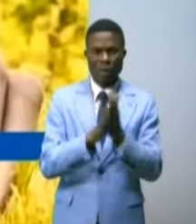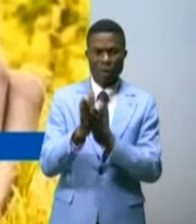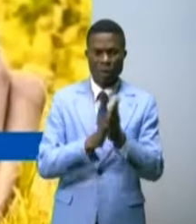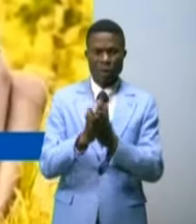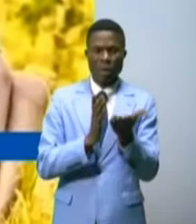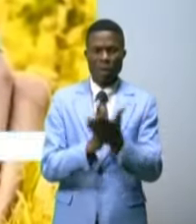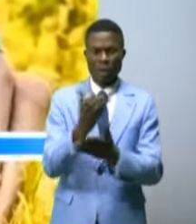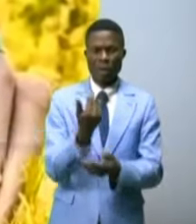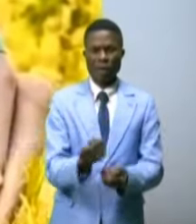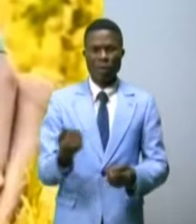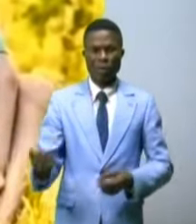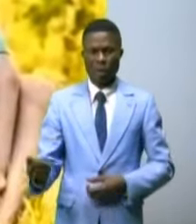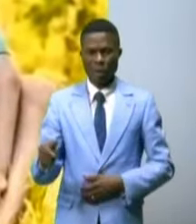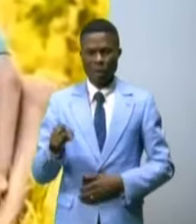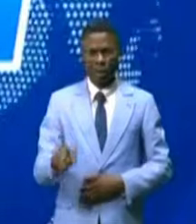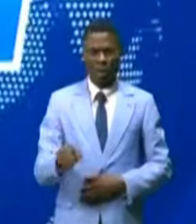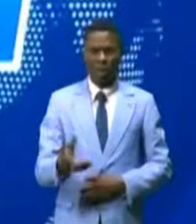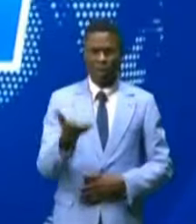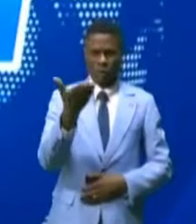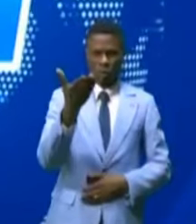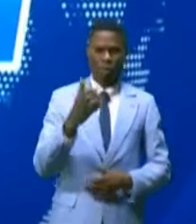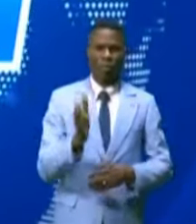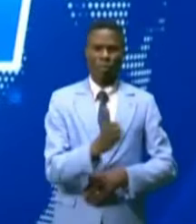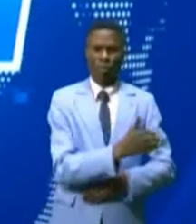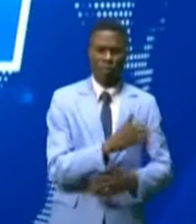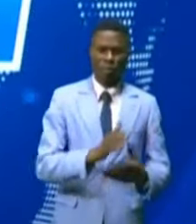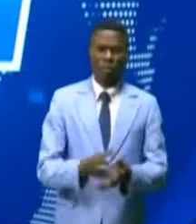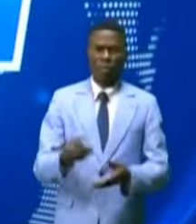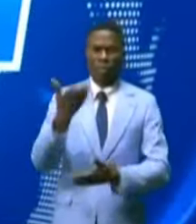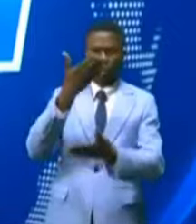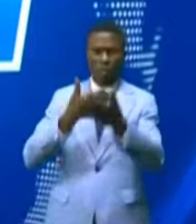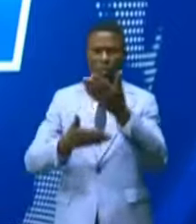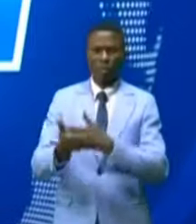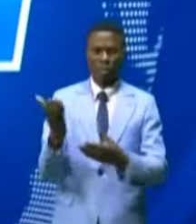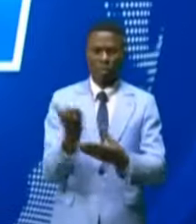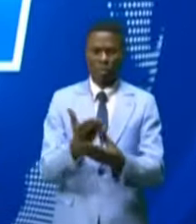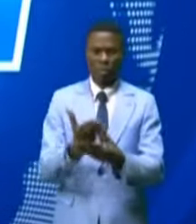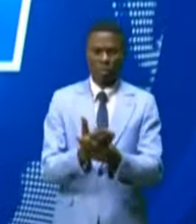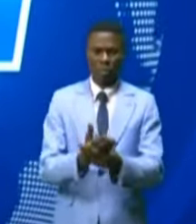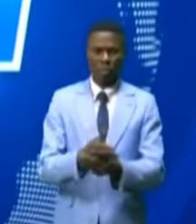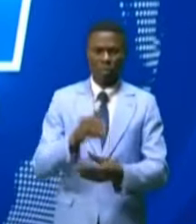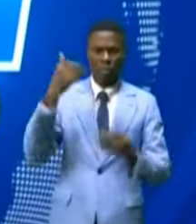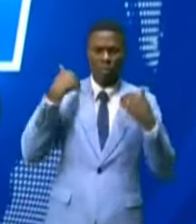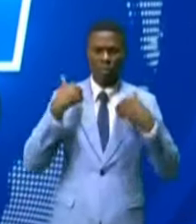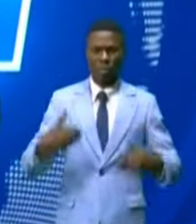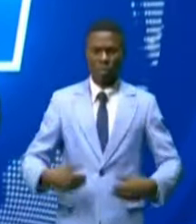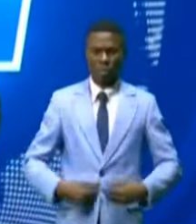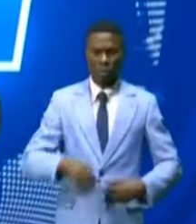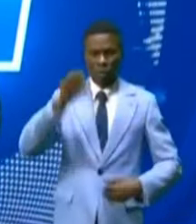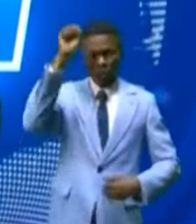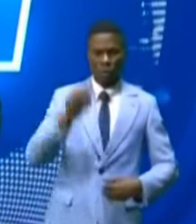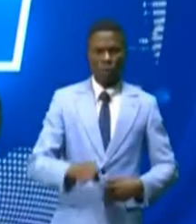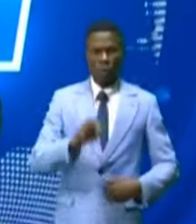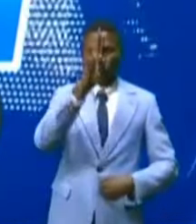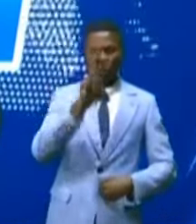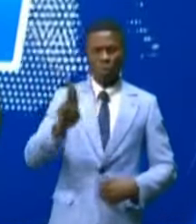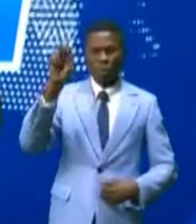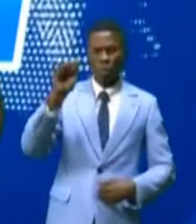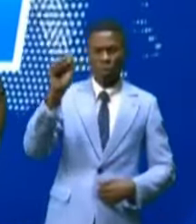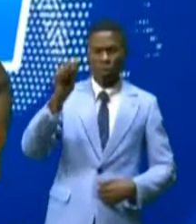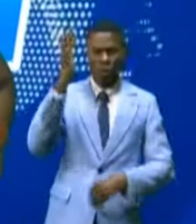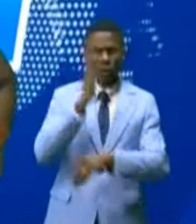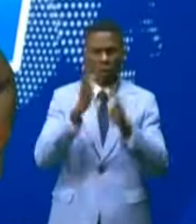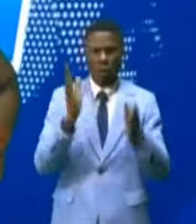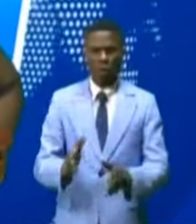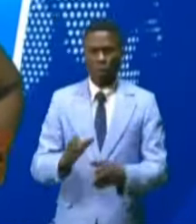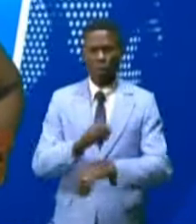aux droits de l'enfant. Remise reprise à la division provinciale de la santé Sud-Ubangi, c'est le conseiller juridique du